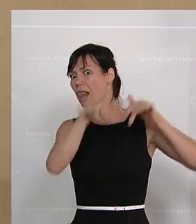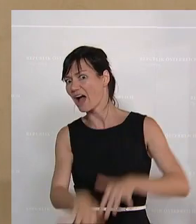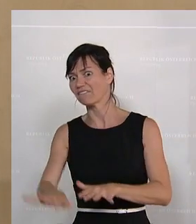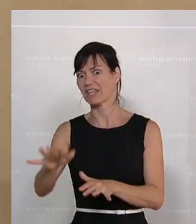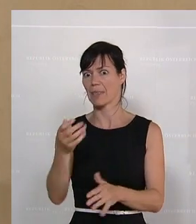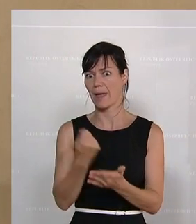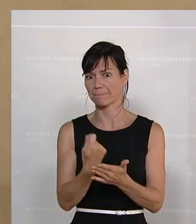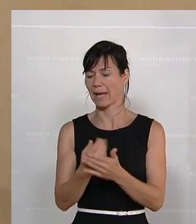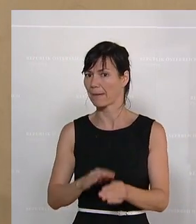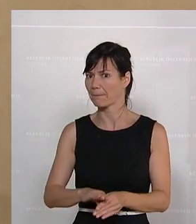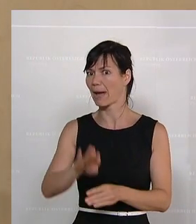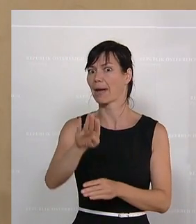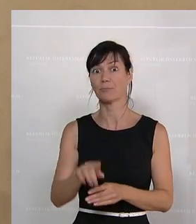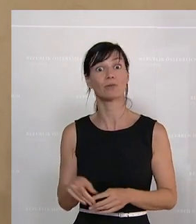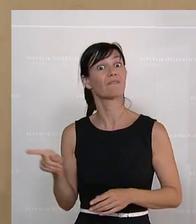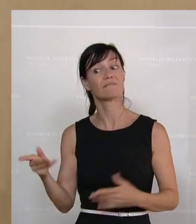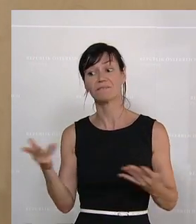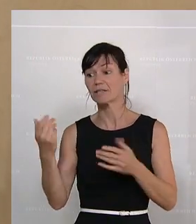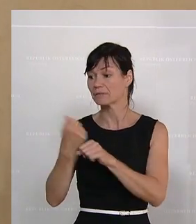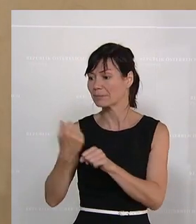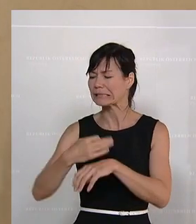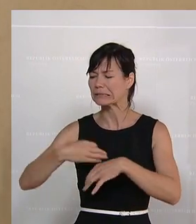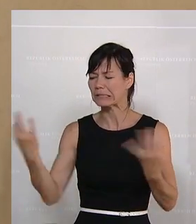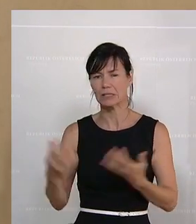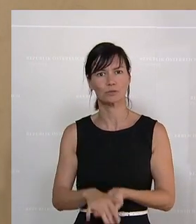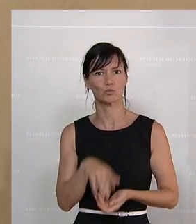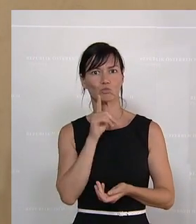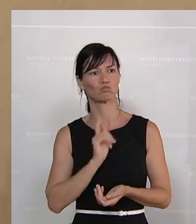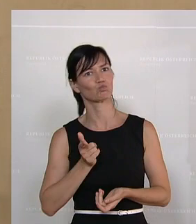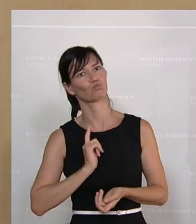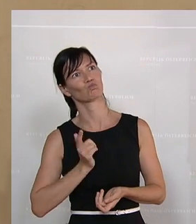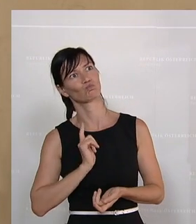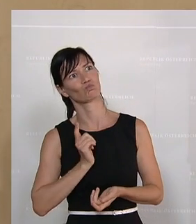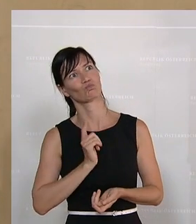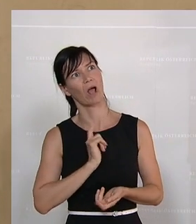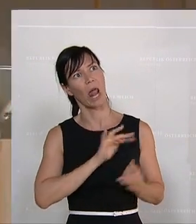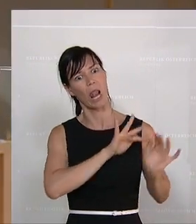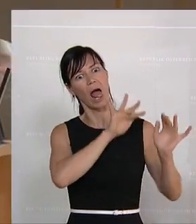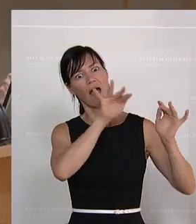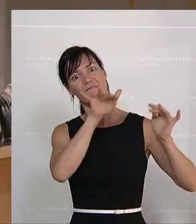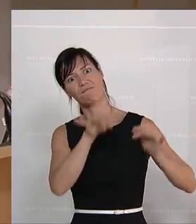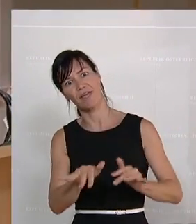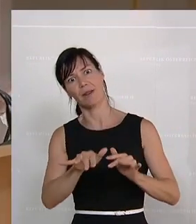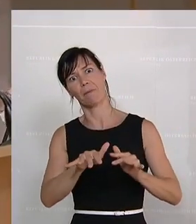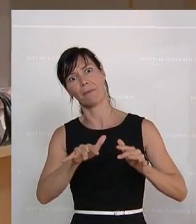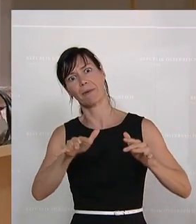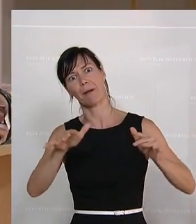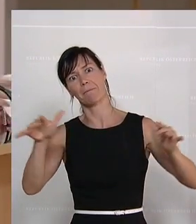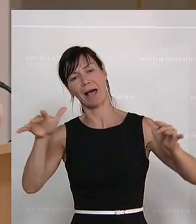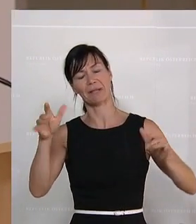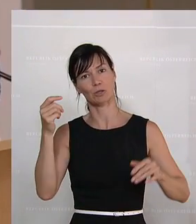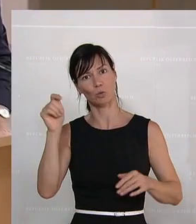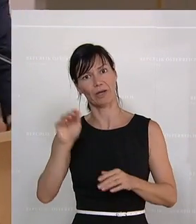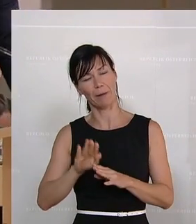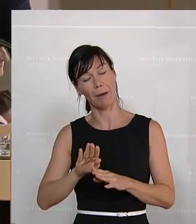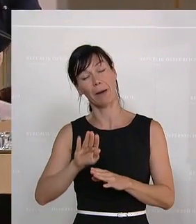haben das getan gar nichts am 70 getan sie haben zugeschaut wie diese lawine immer größer wurde wir haben frankreich gehandelt hat und jetzt